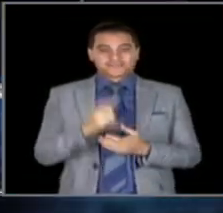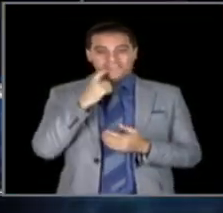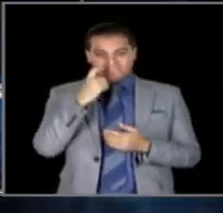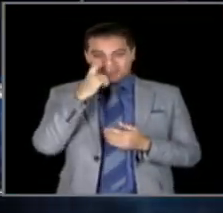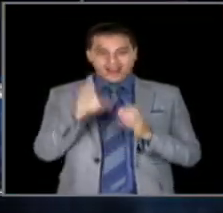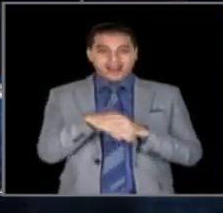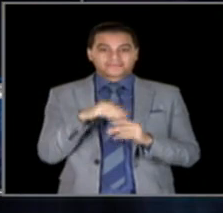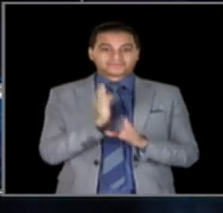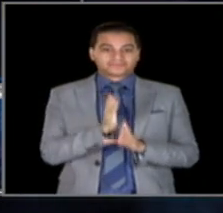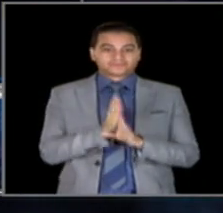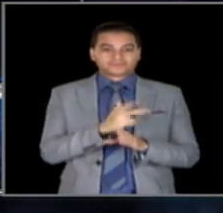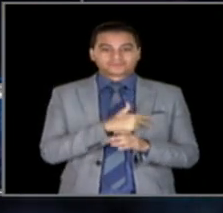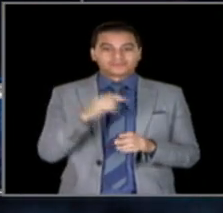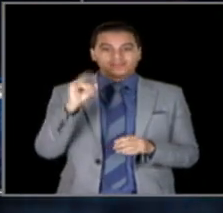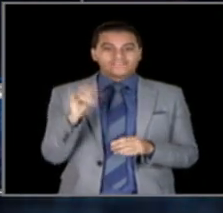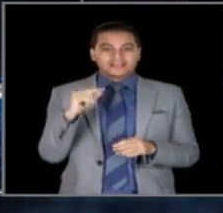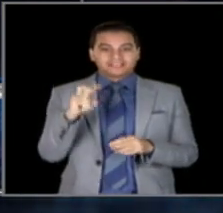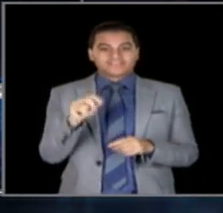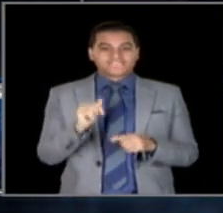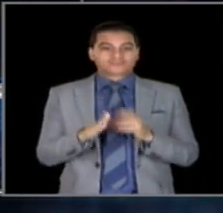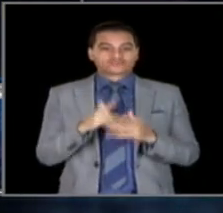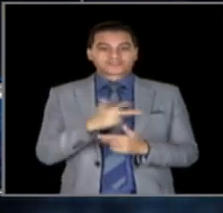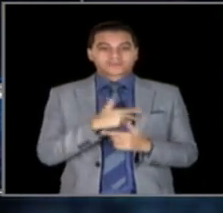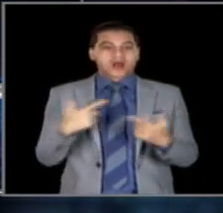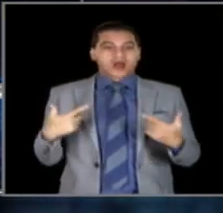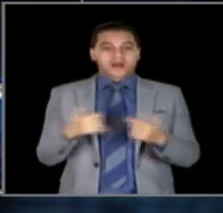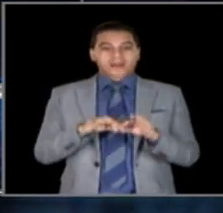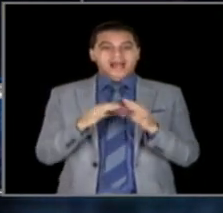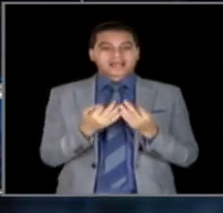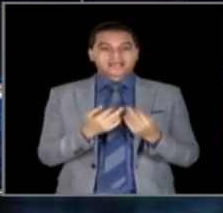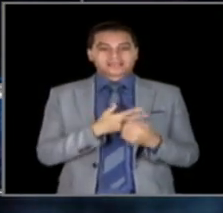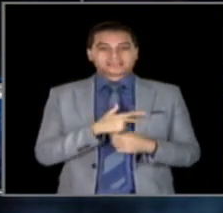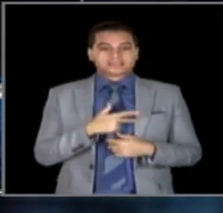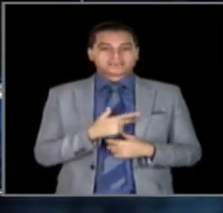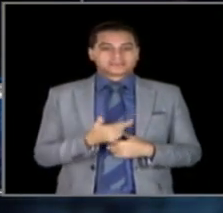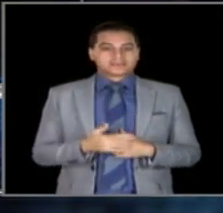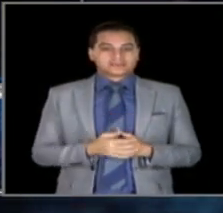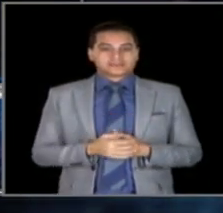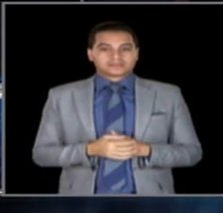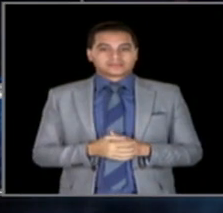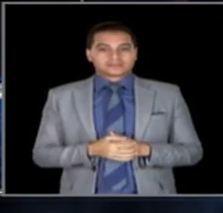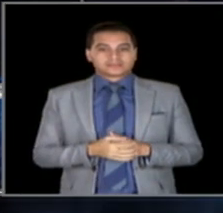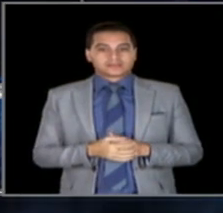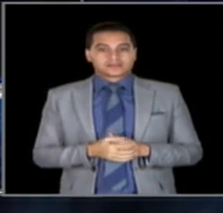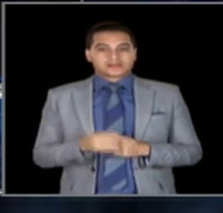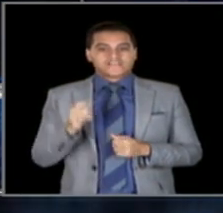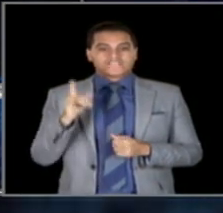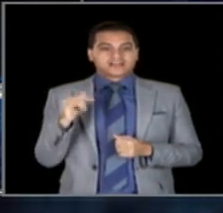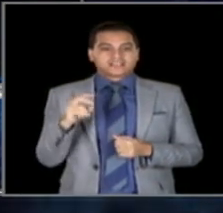فنون. فنانة قامت بدور فريدة في مسلسل حرب أهلية، فمن هي؟